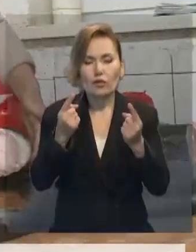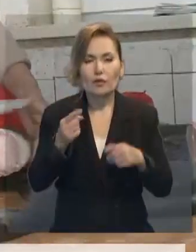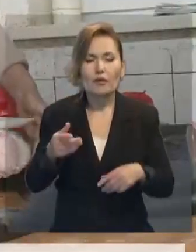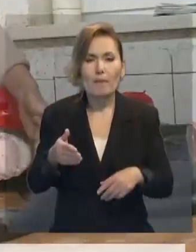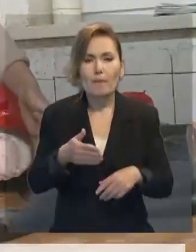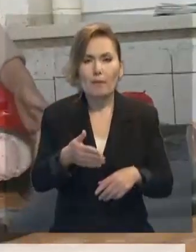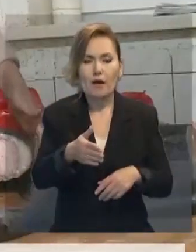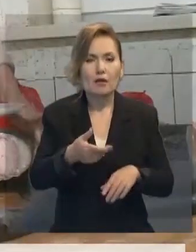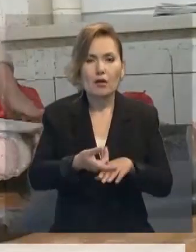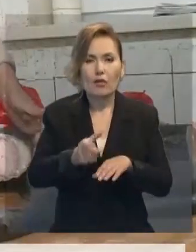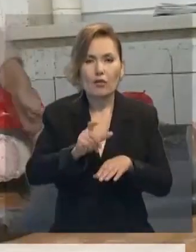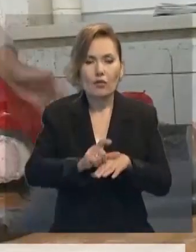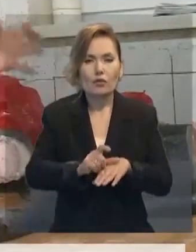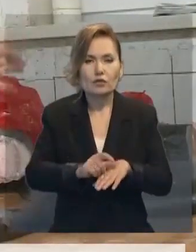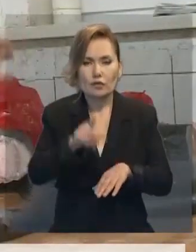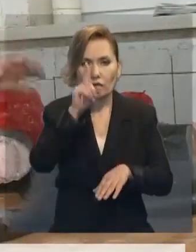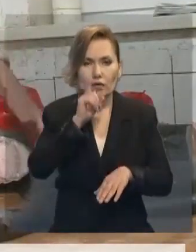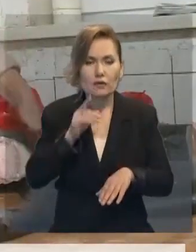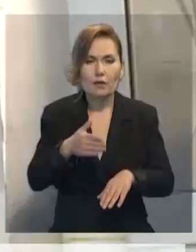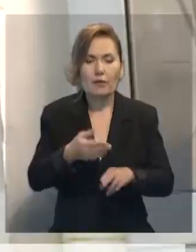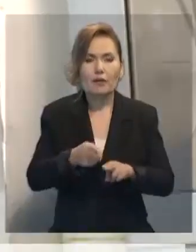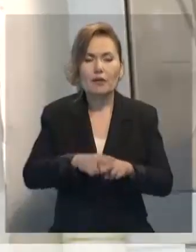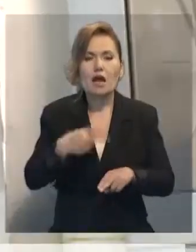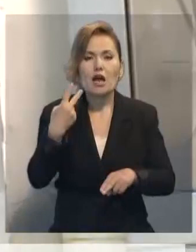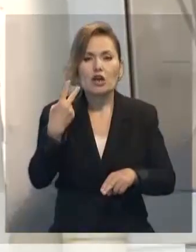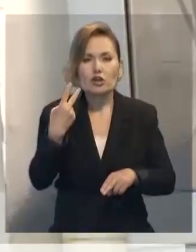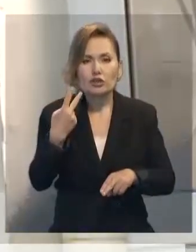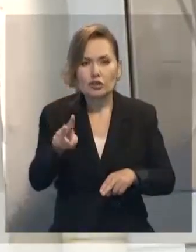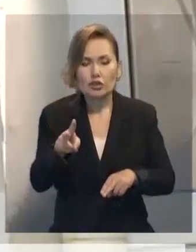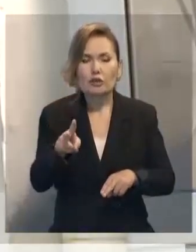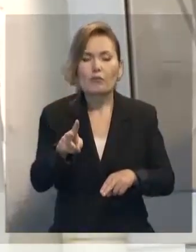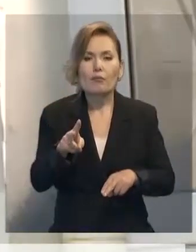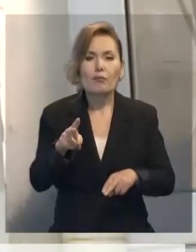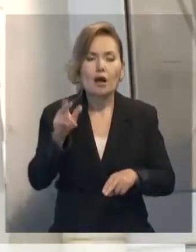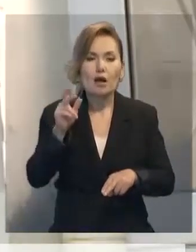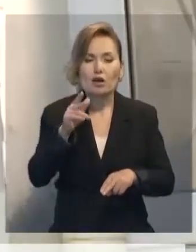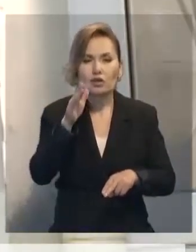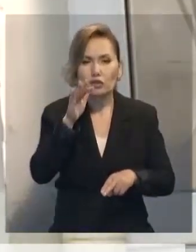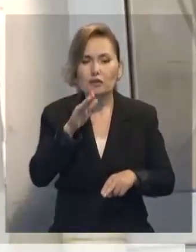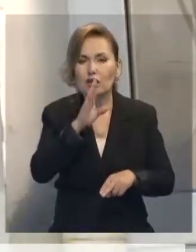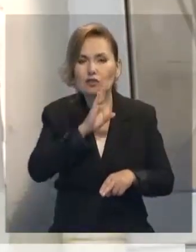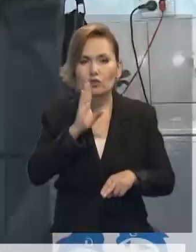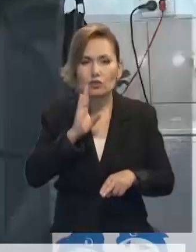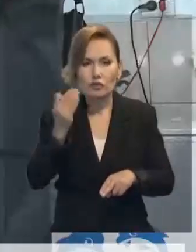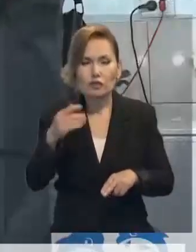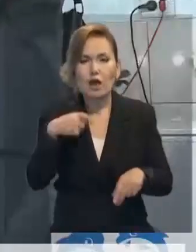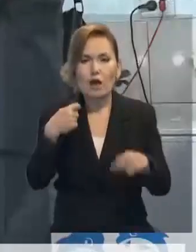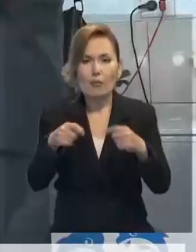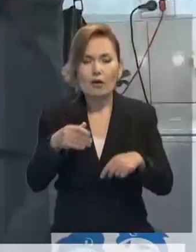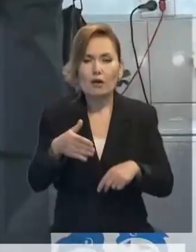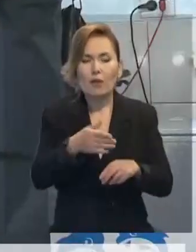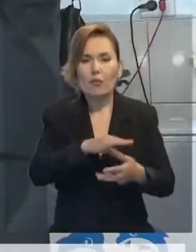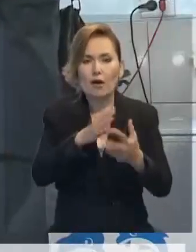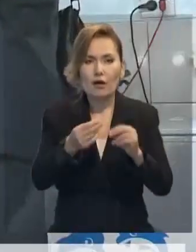салып асса өте майлы. Марияш Қалмырзаева 20 жылдан бері балық сатумен айналысып келеді. Бұрын осы Қызылорда қаласы маңындағы өзен